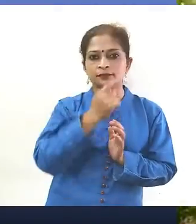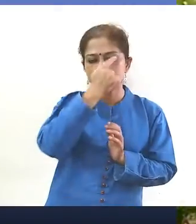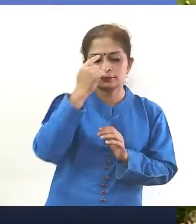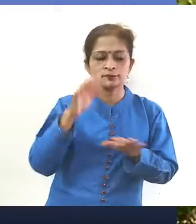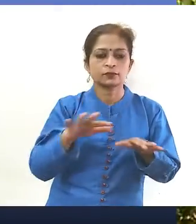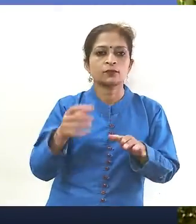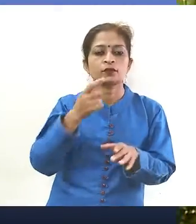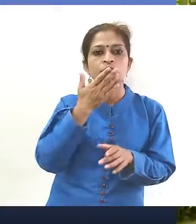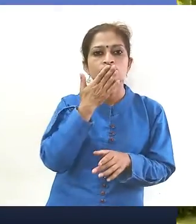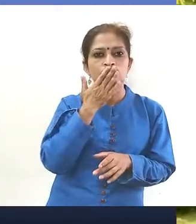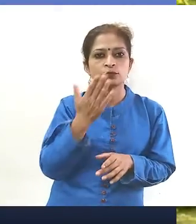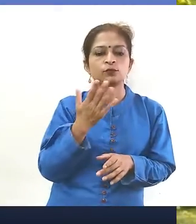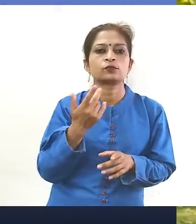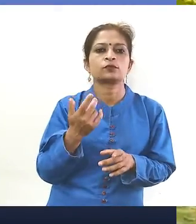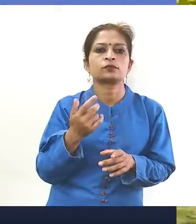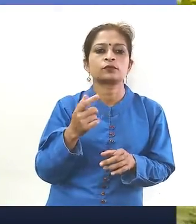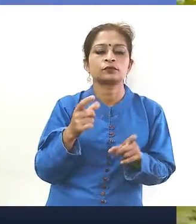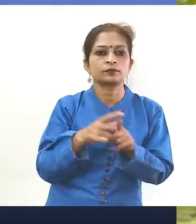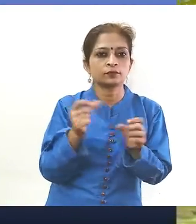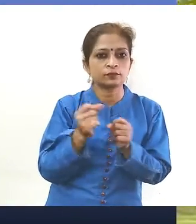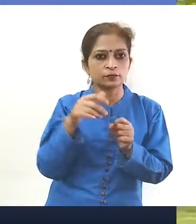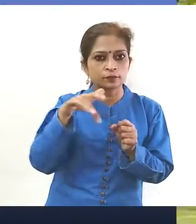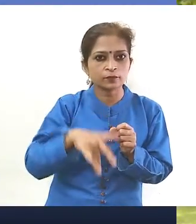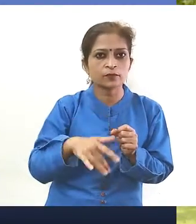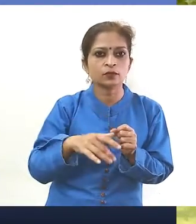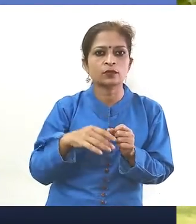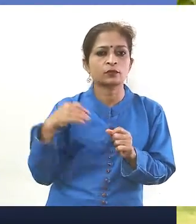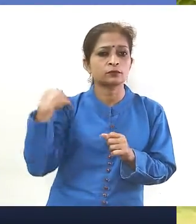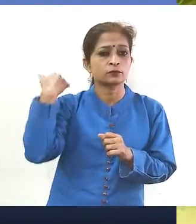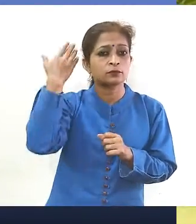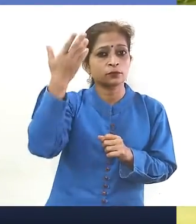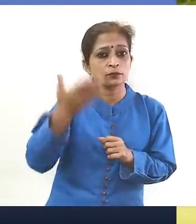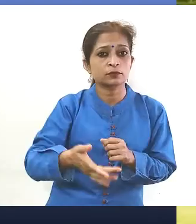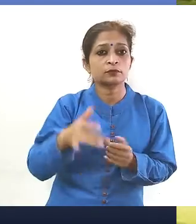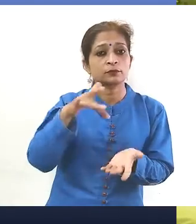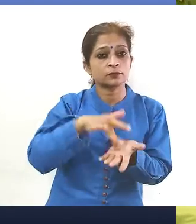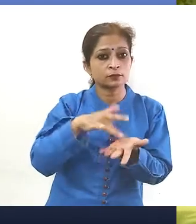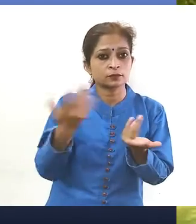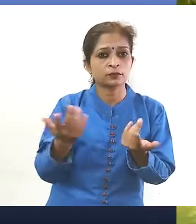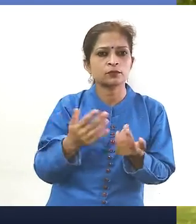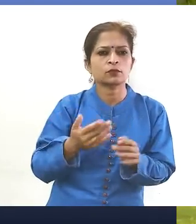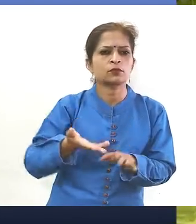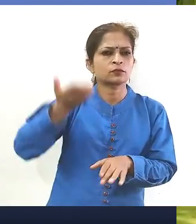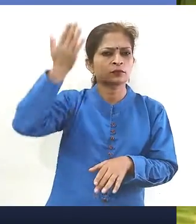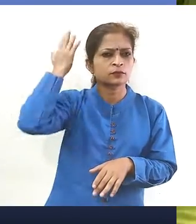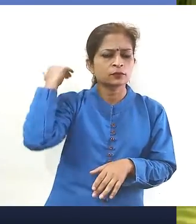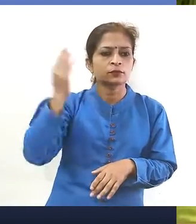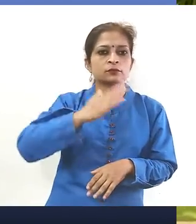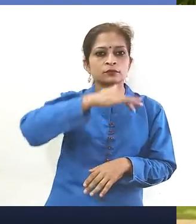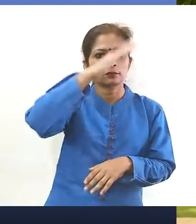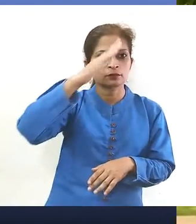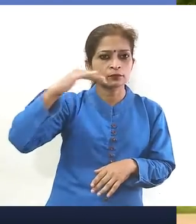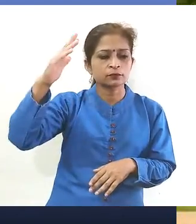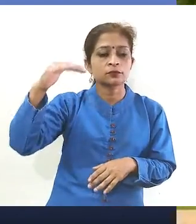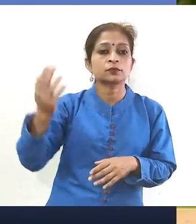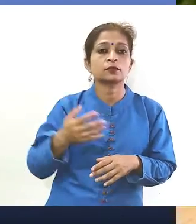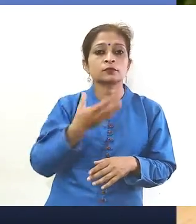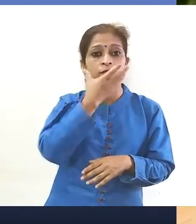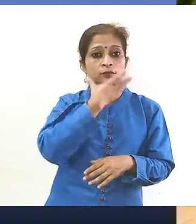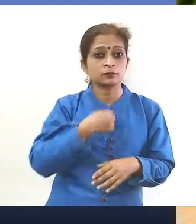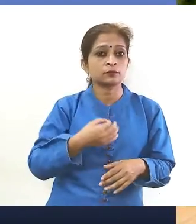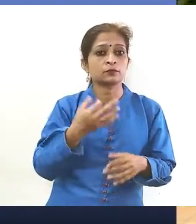देहरादून जो ऐतिहासिक शहर है और सृष्टि के आदिकाल से हिमालय में जहाँ ऋषि मुनियों ने साधना की